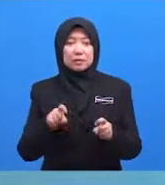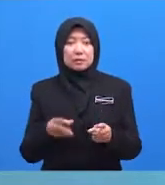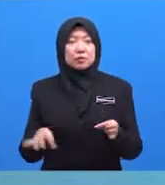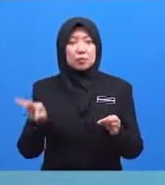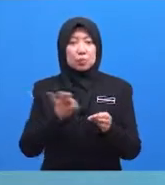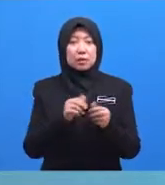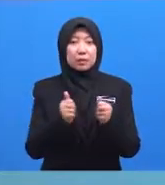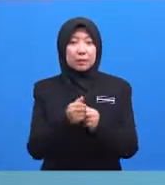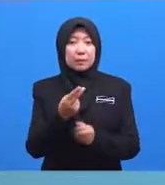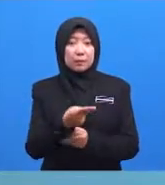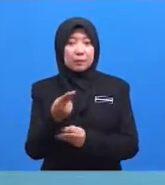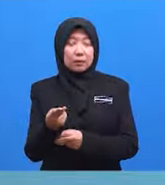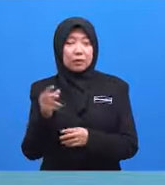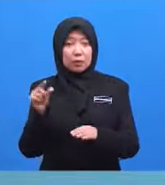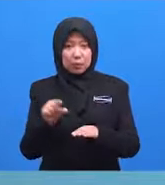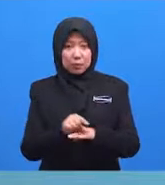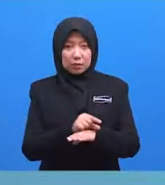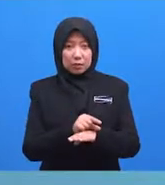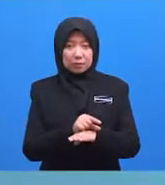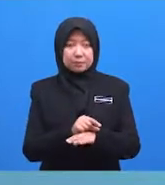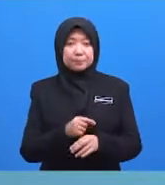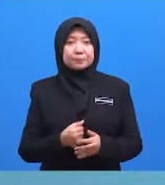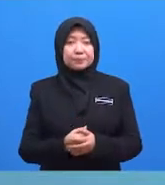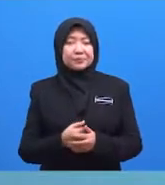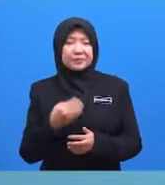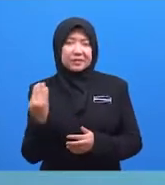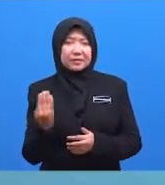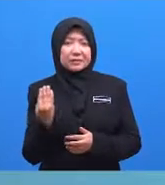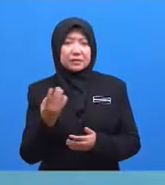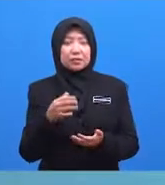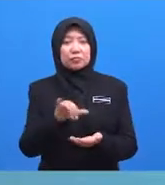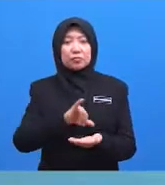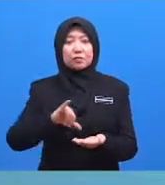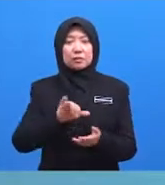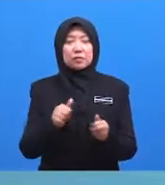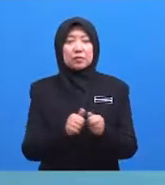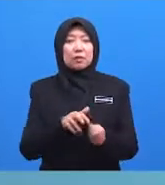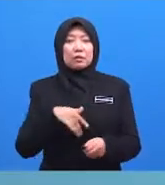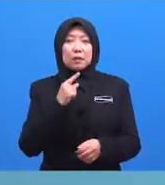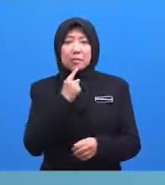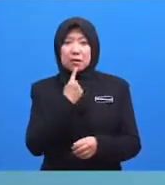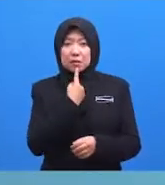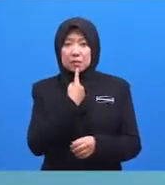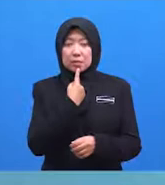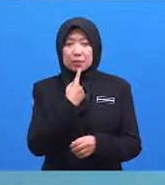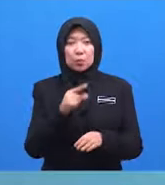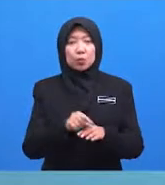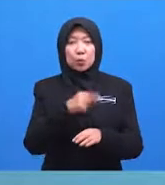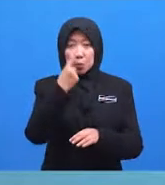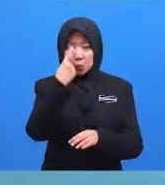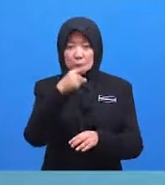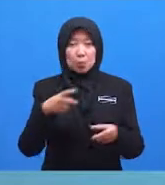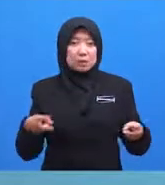sesuai dengan bahan yang digunakan. Biasanya, dressing dengan rasa yang masam digunakan